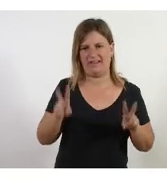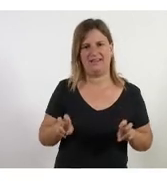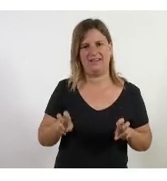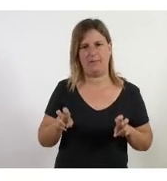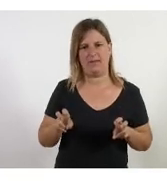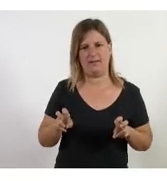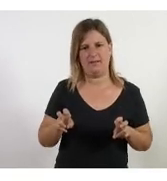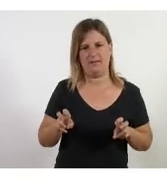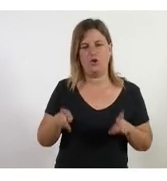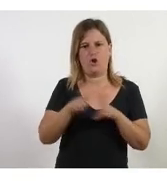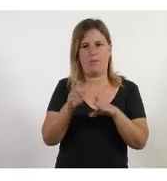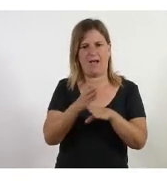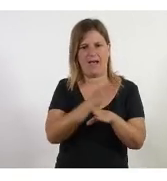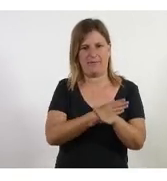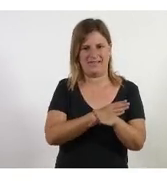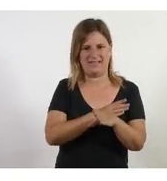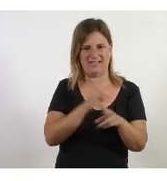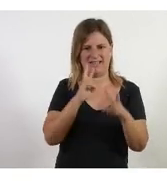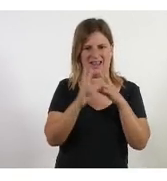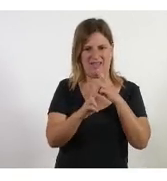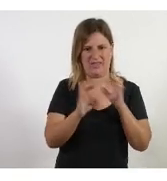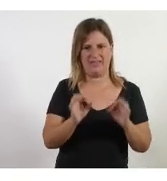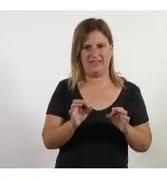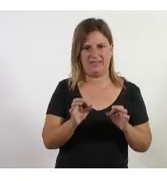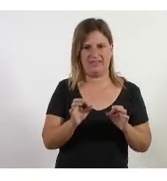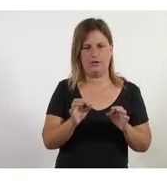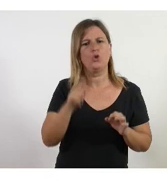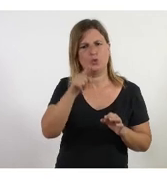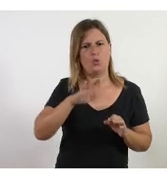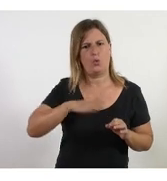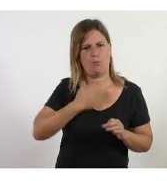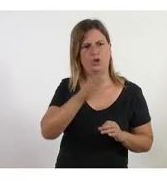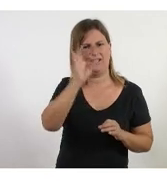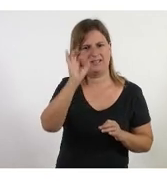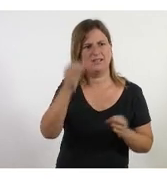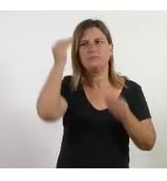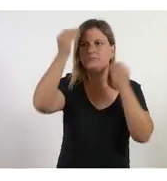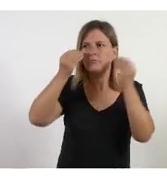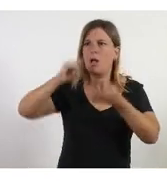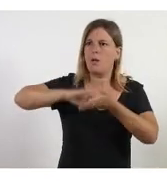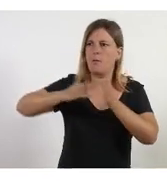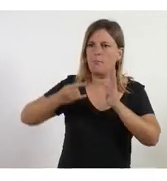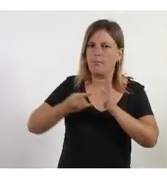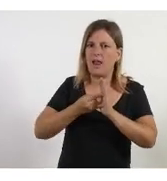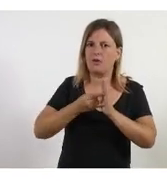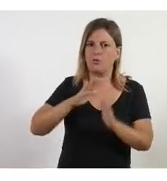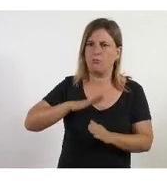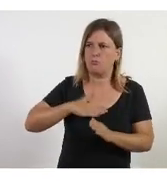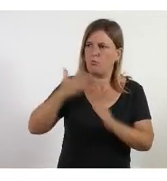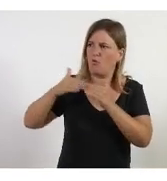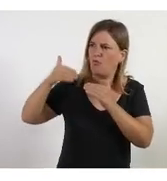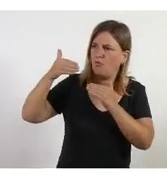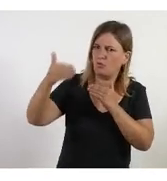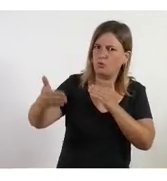que és el que dèiem en la part d'abans. Tu pots planejar possibilitats de futur,